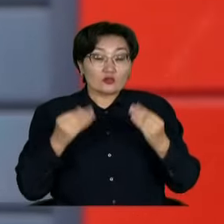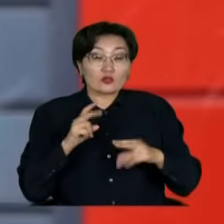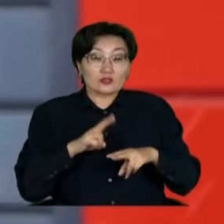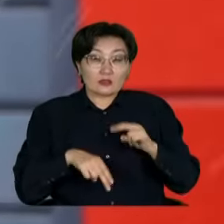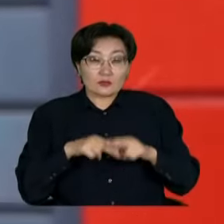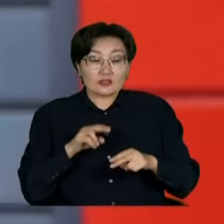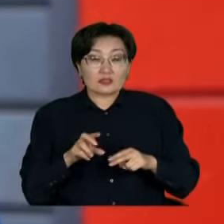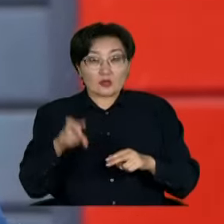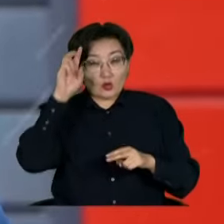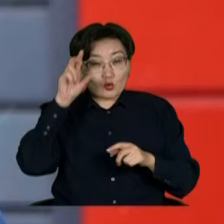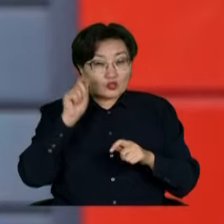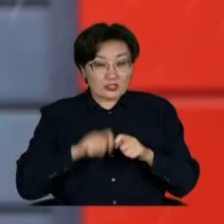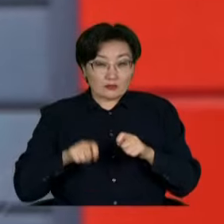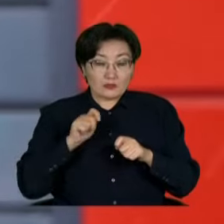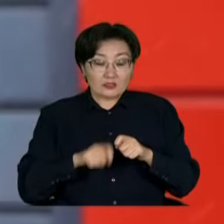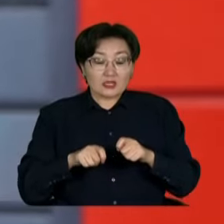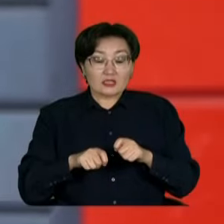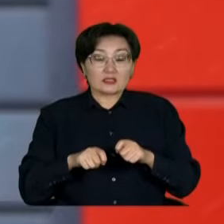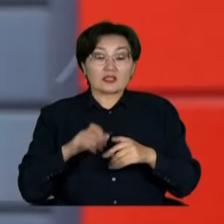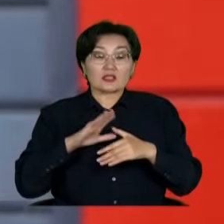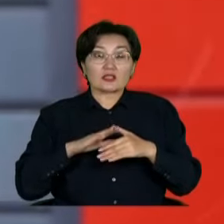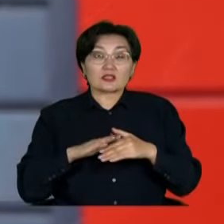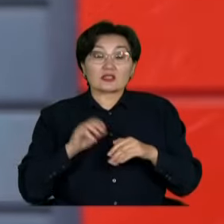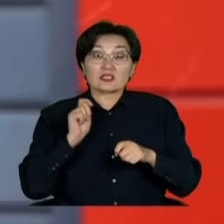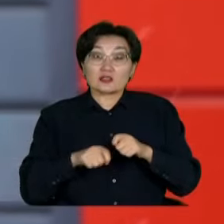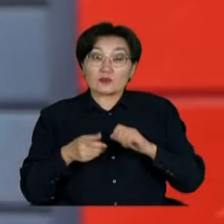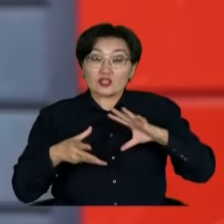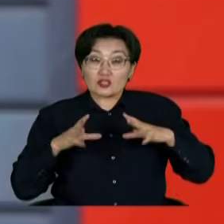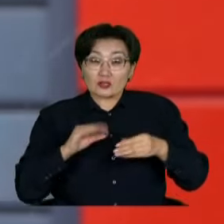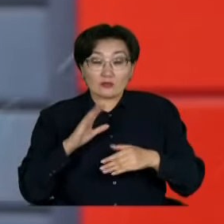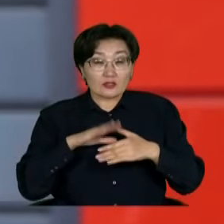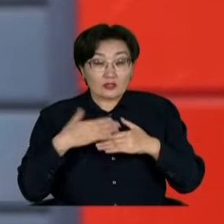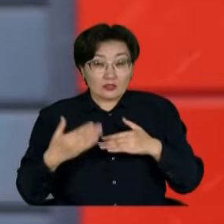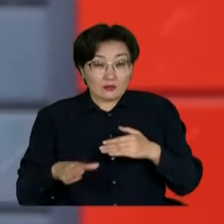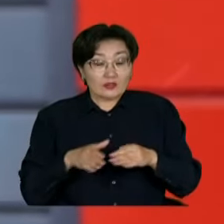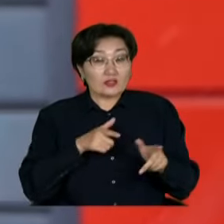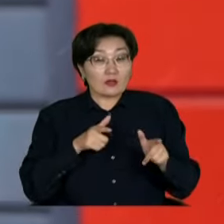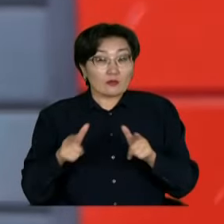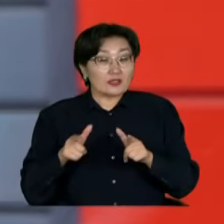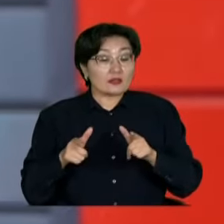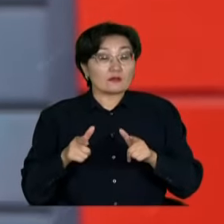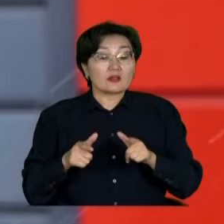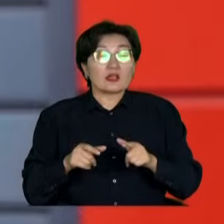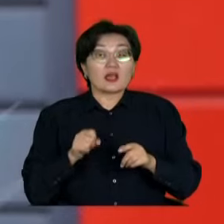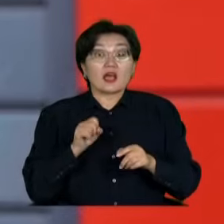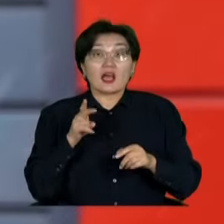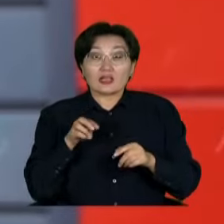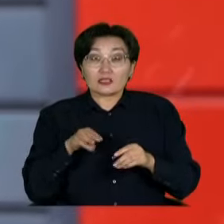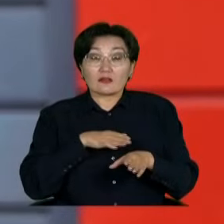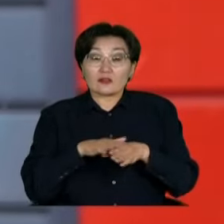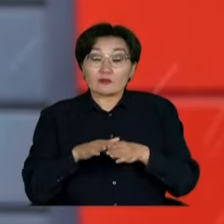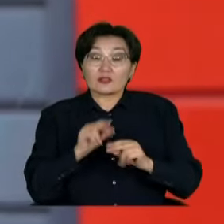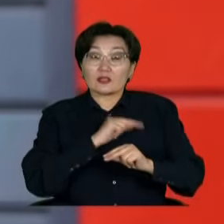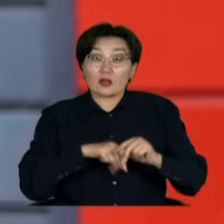құрылыстың госэкспертизасына кешіккеніне байланысты, одан кейін акт выполненных работы жауап, енді ақша күтіп отырмыз. Самұрық